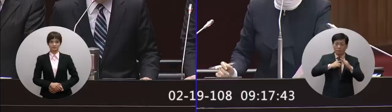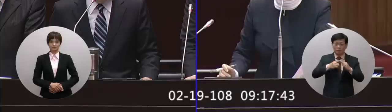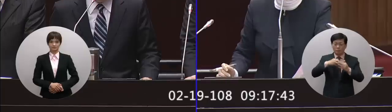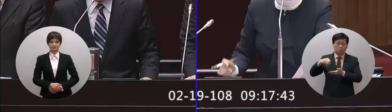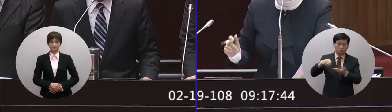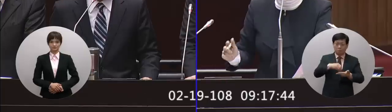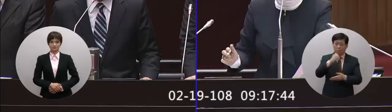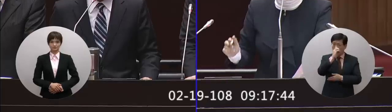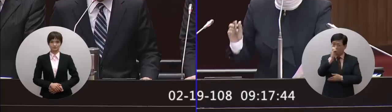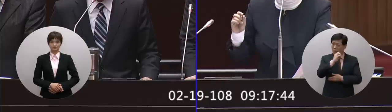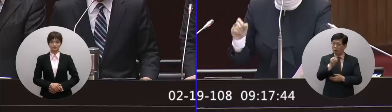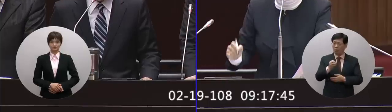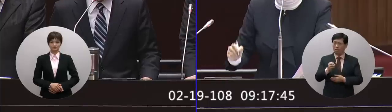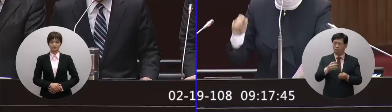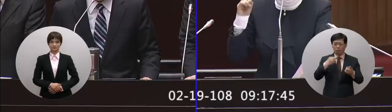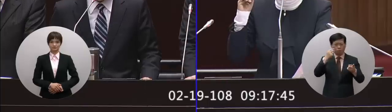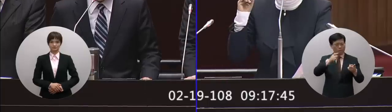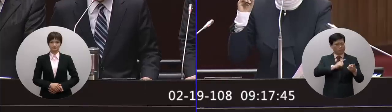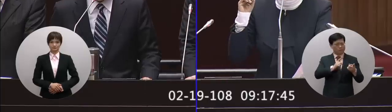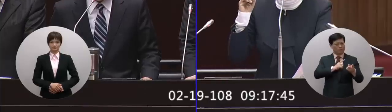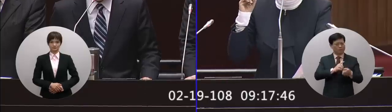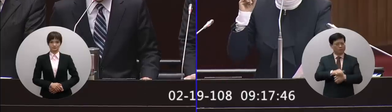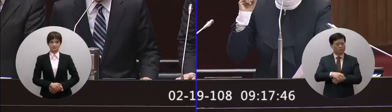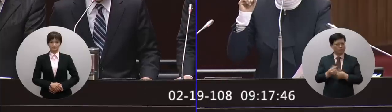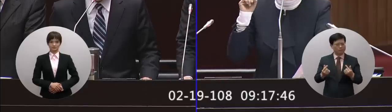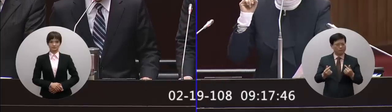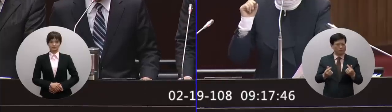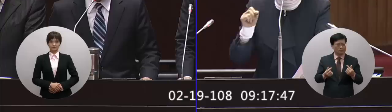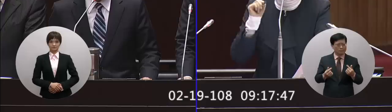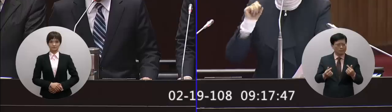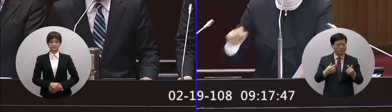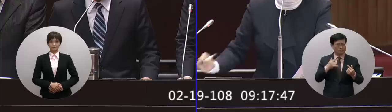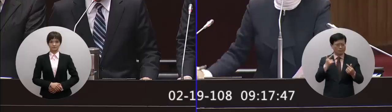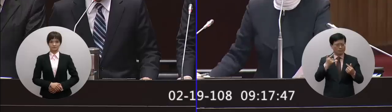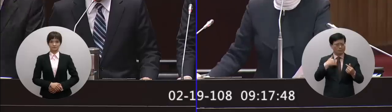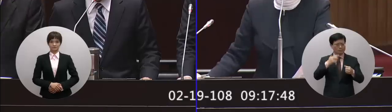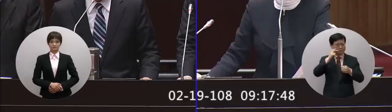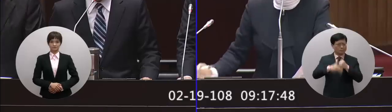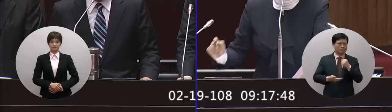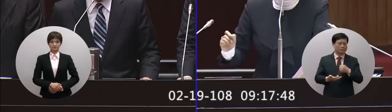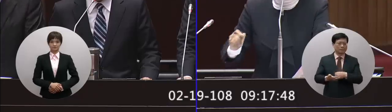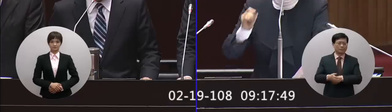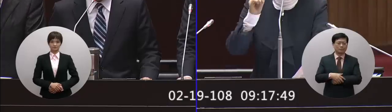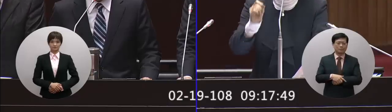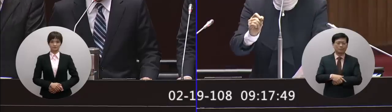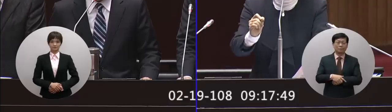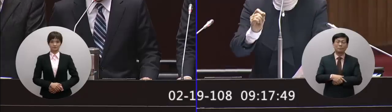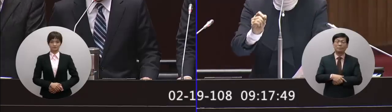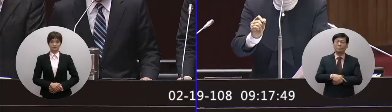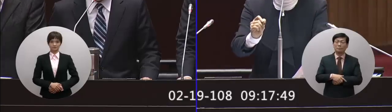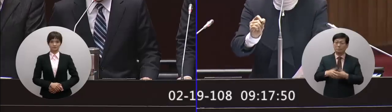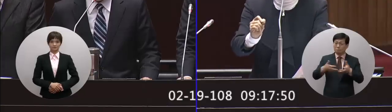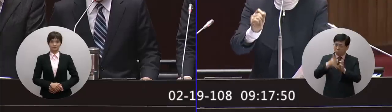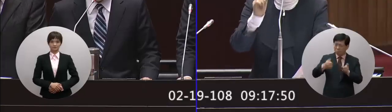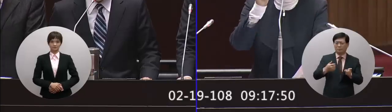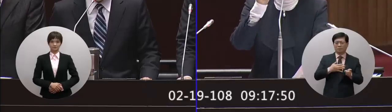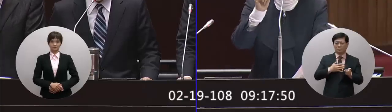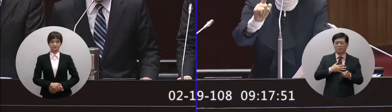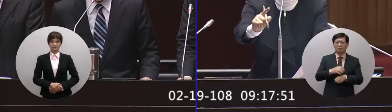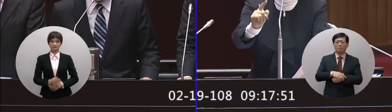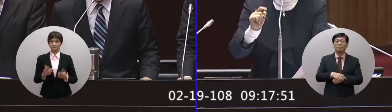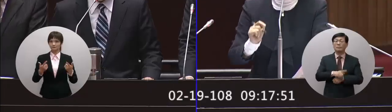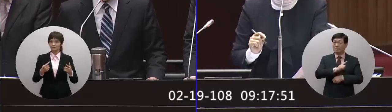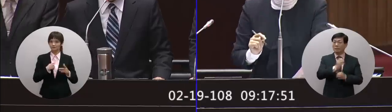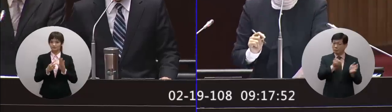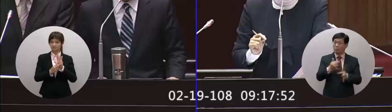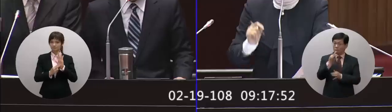出你们的版本，我觉得你们是代呼职守。 没有，委员，我来补充一下。 那么部长，我知道， 因为 你